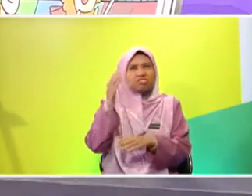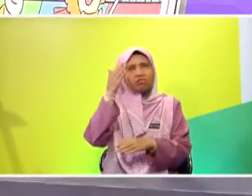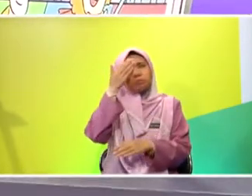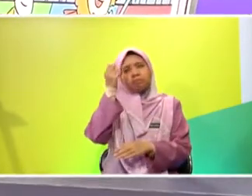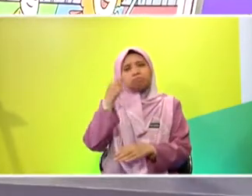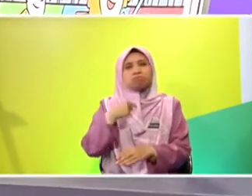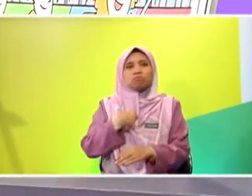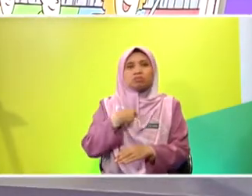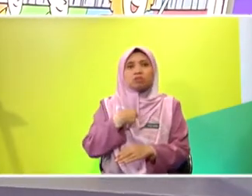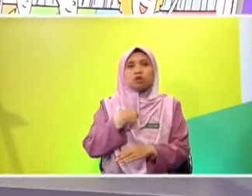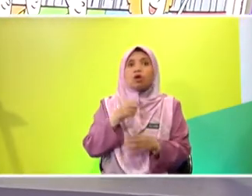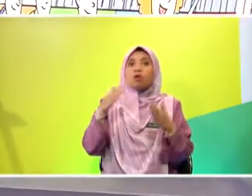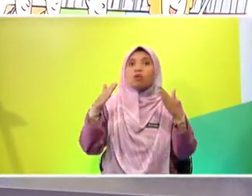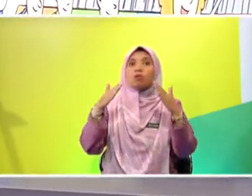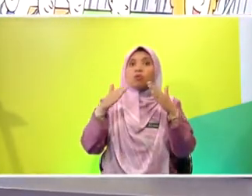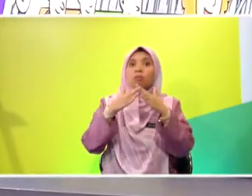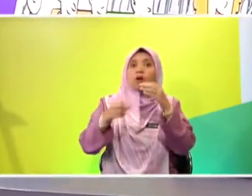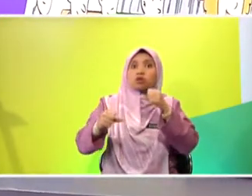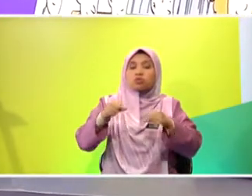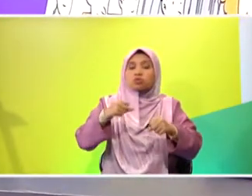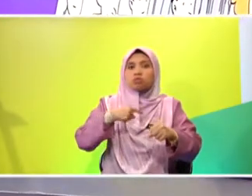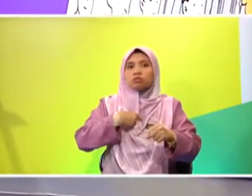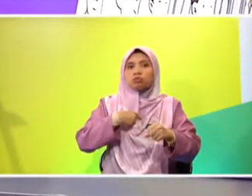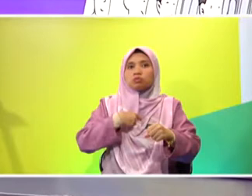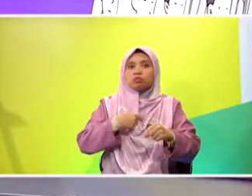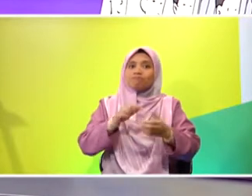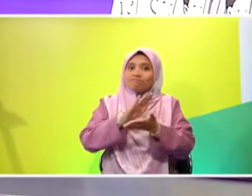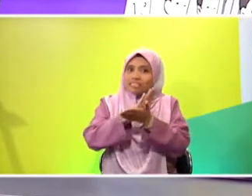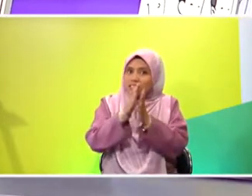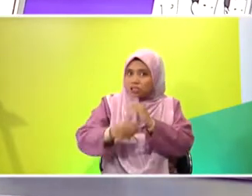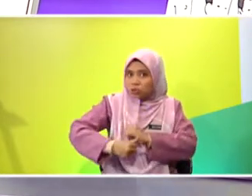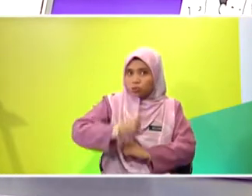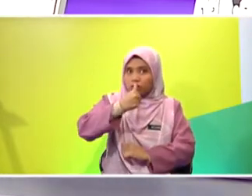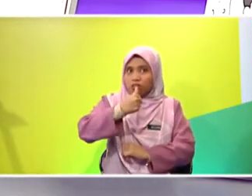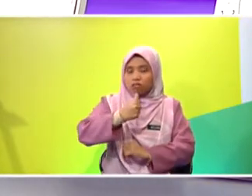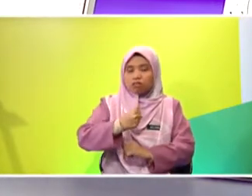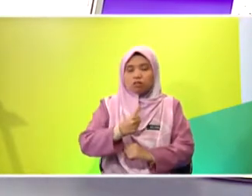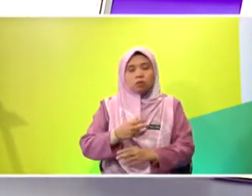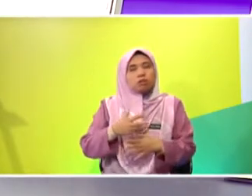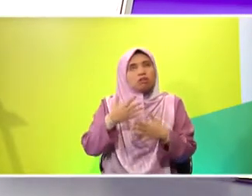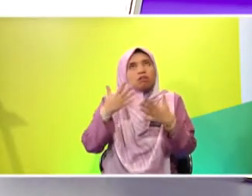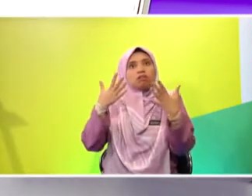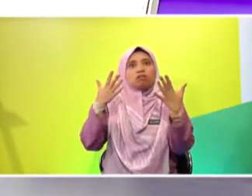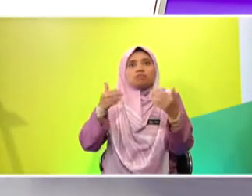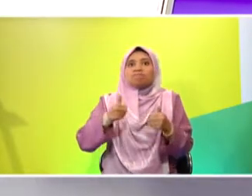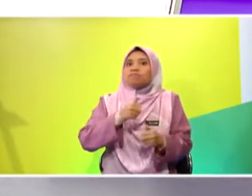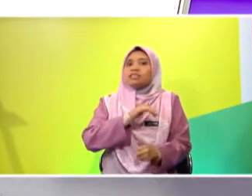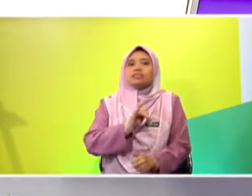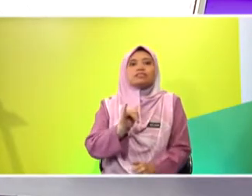rumah sukan aku telah dinobatkan sebagai juara Wah seronoknya